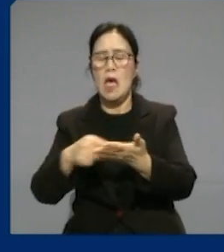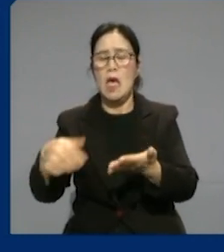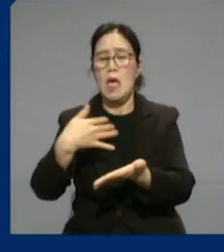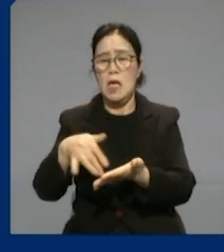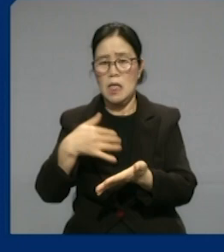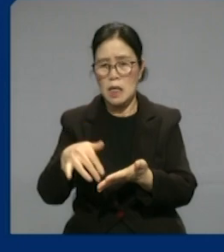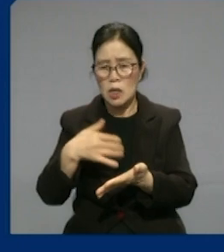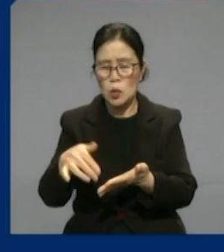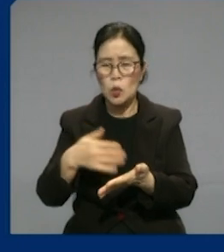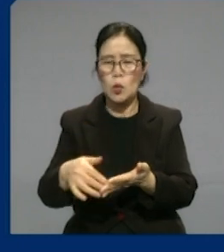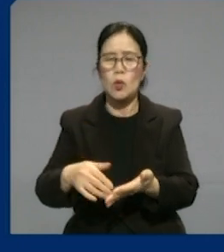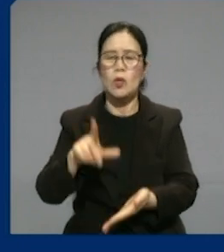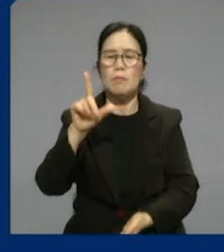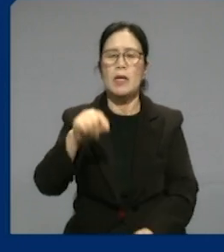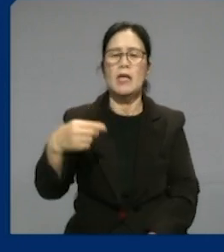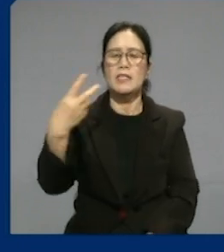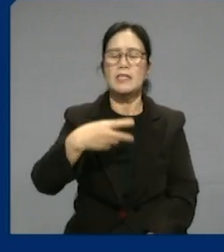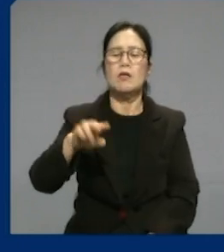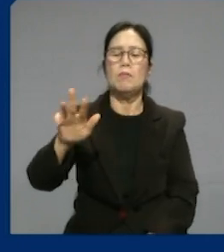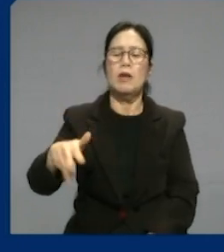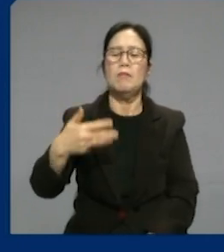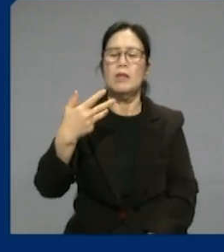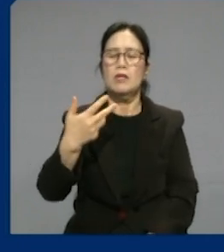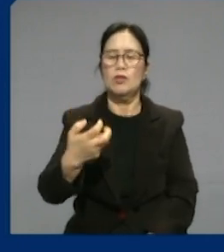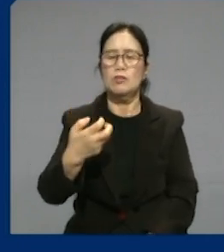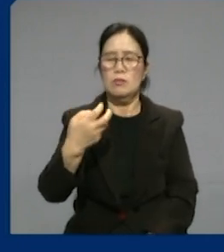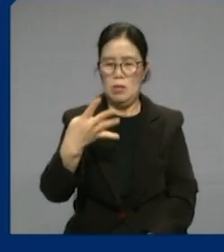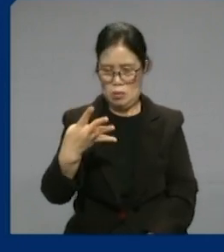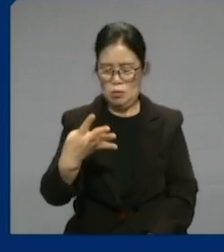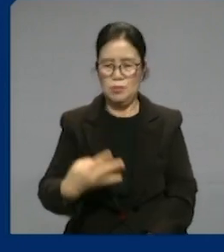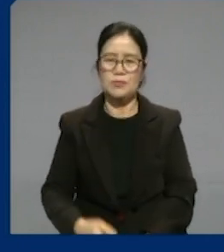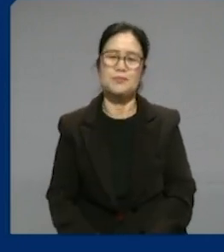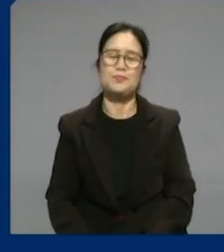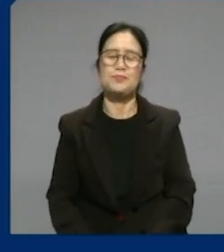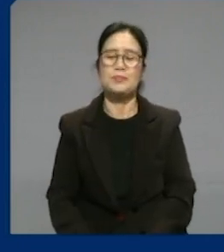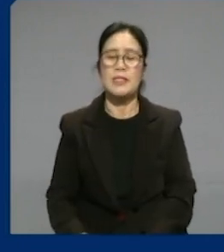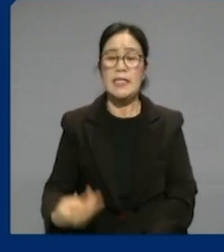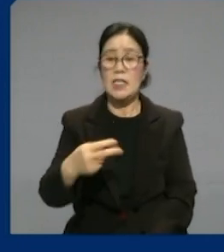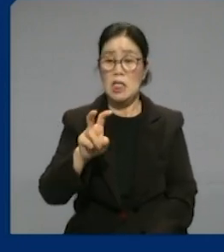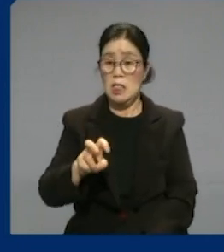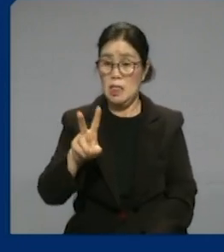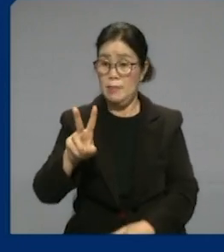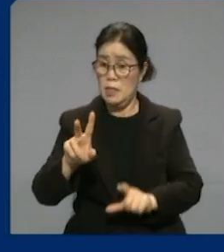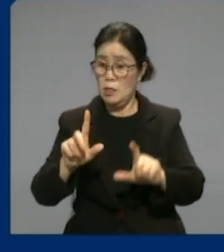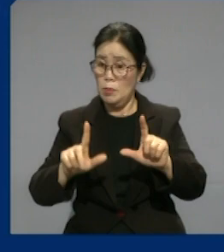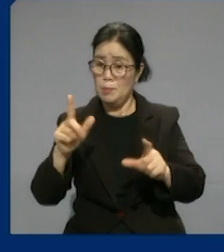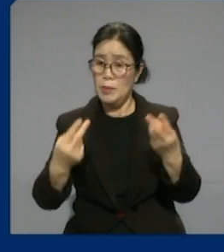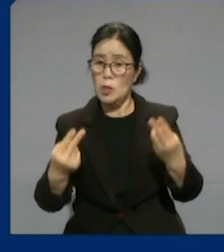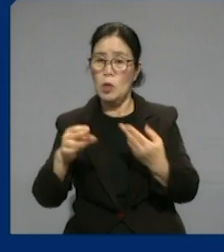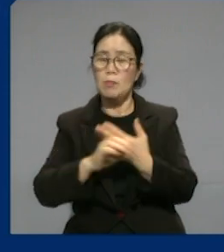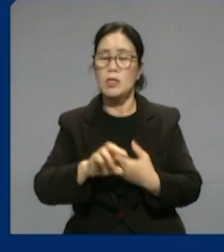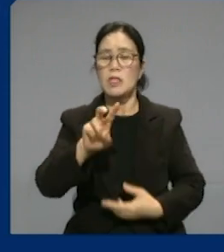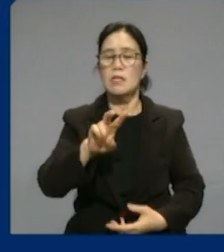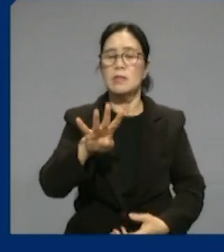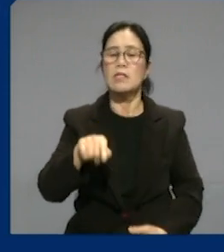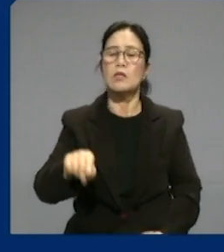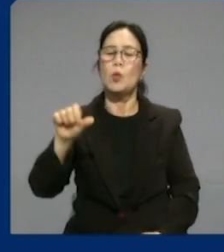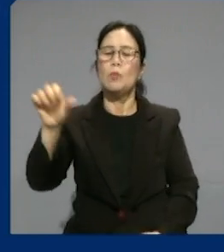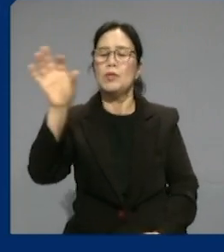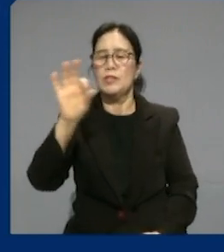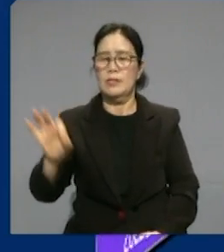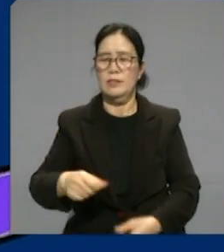상담건수는 지난에 12,800여 네건 2022년과 비교하면 24.5%